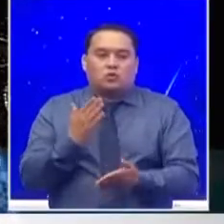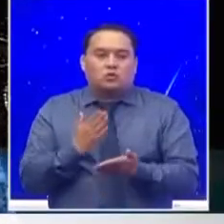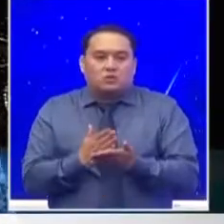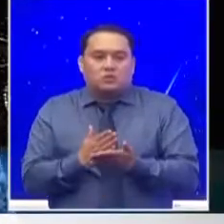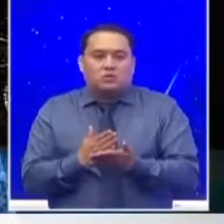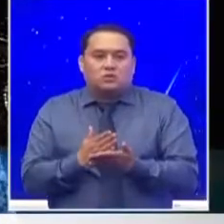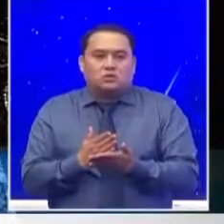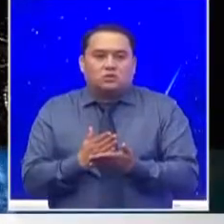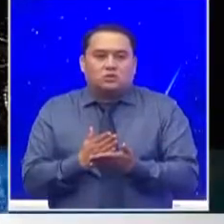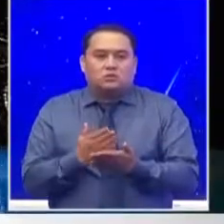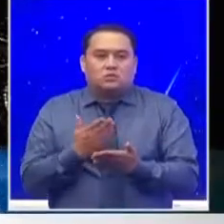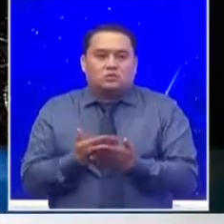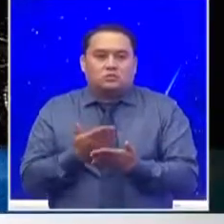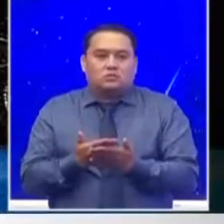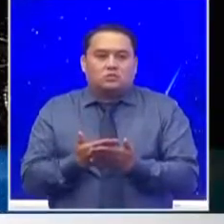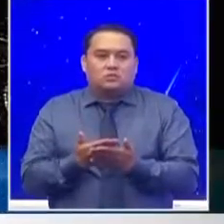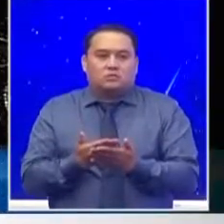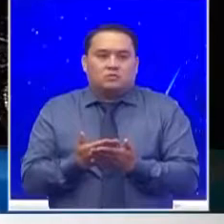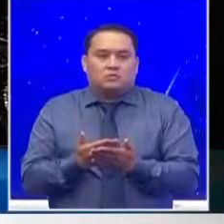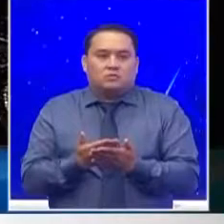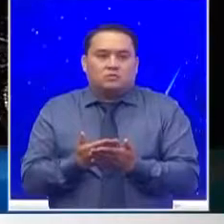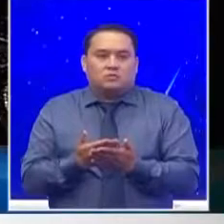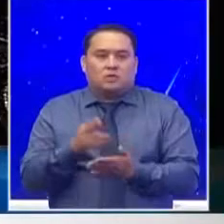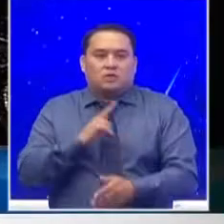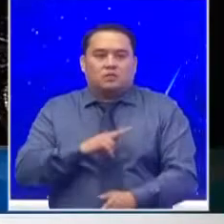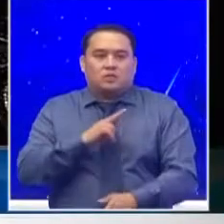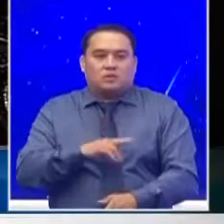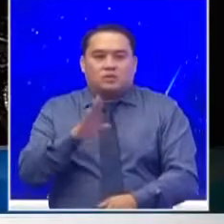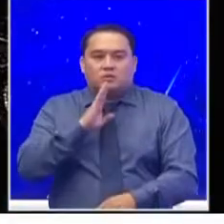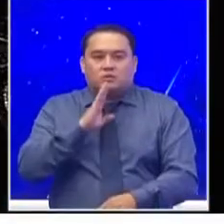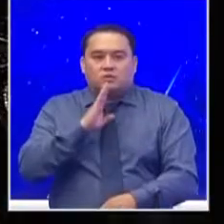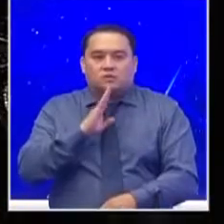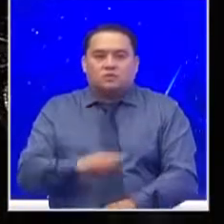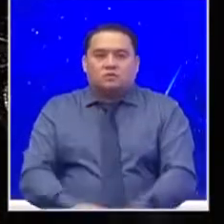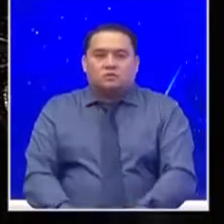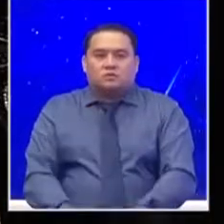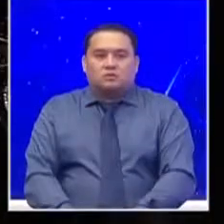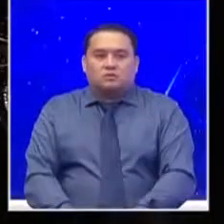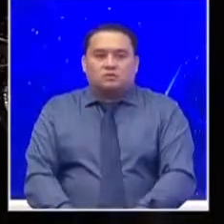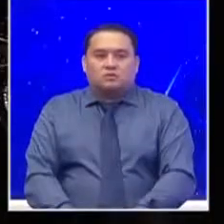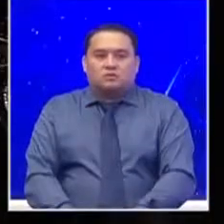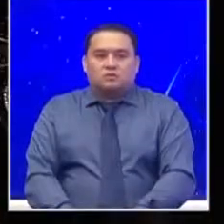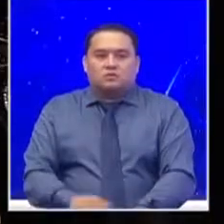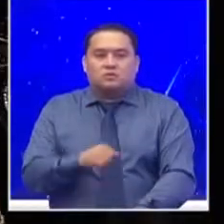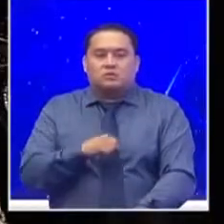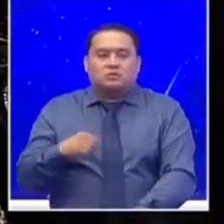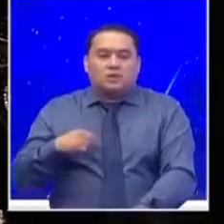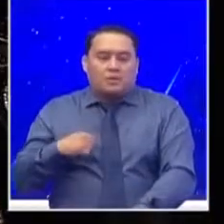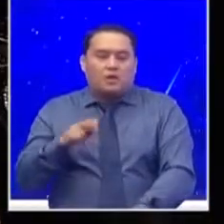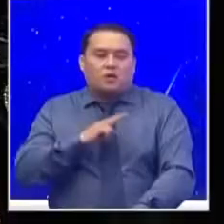инвалиды есть, к примеру, да, вот Жулдыз вот тоже работает, девушка-инвалид, как бы третья группа, но она сейчас работает